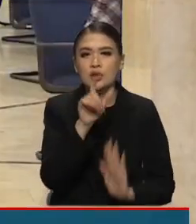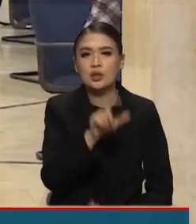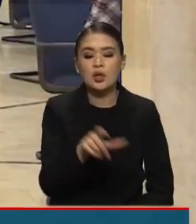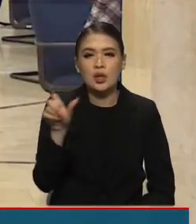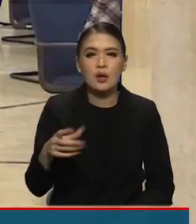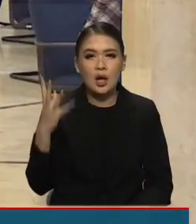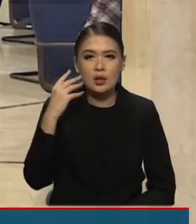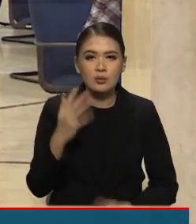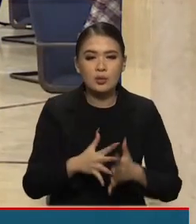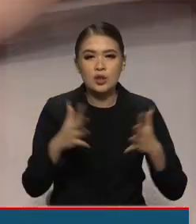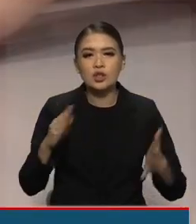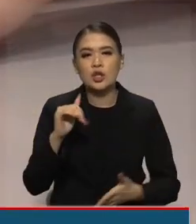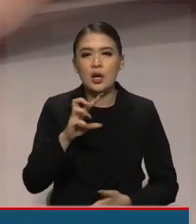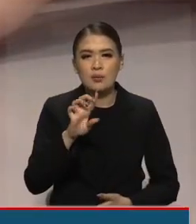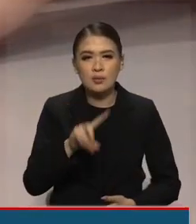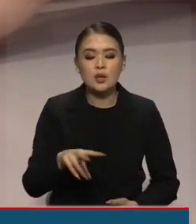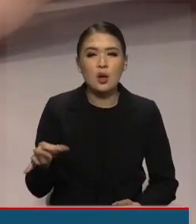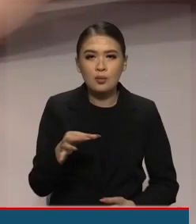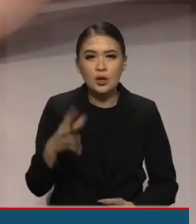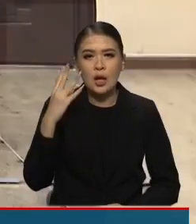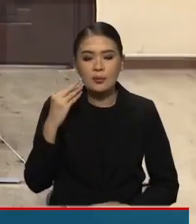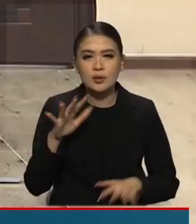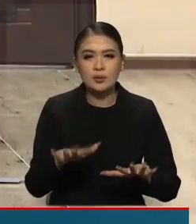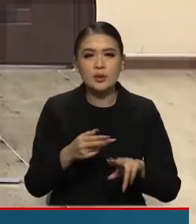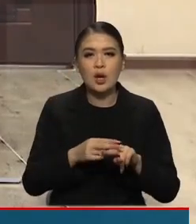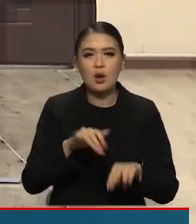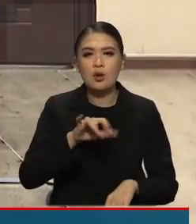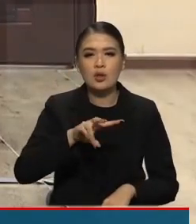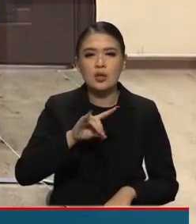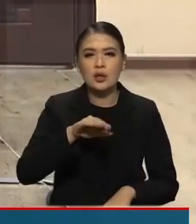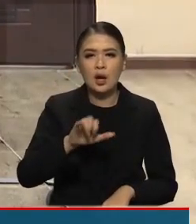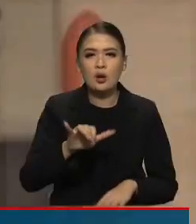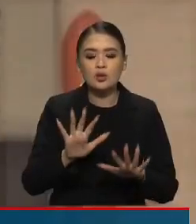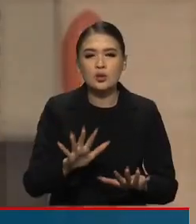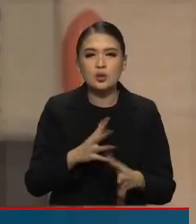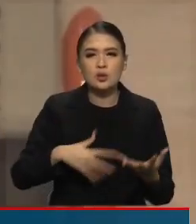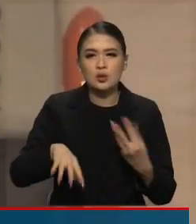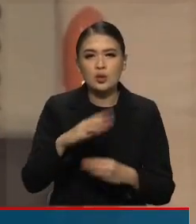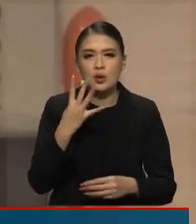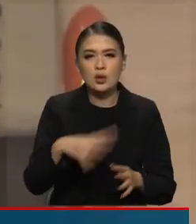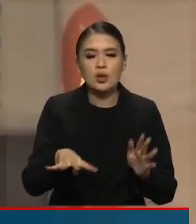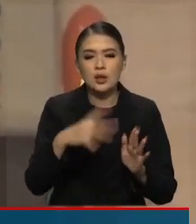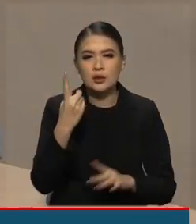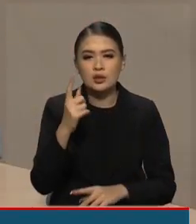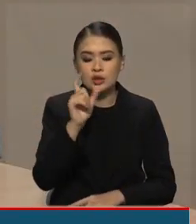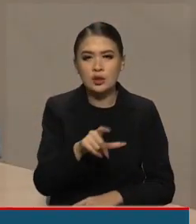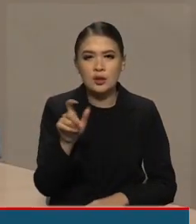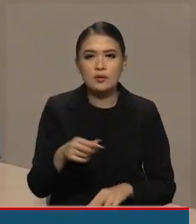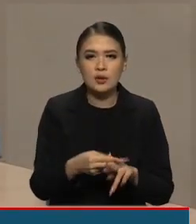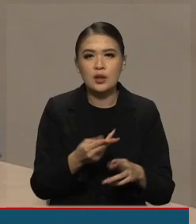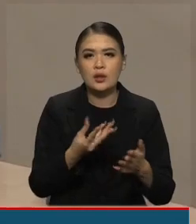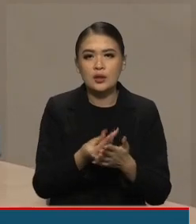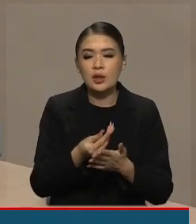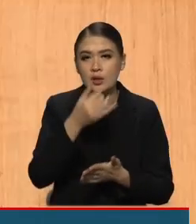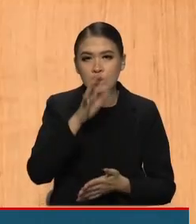всего в Алматинской, Жамбылской областях и Алматы. Меньше всего в Улытау, всего 41 человек. Суммарно неплатежеспособным казахстанцам